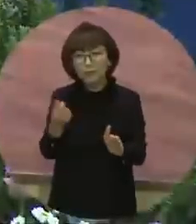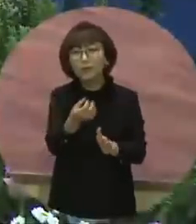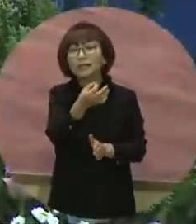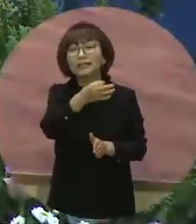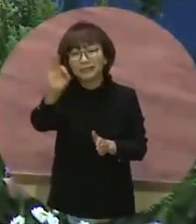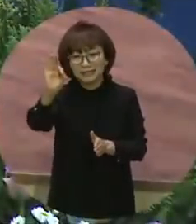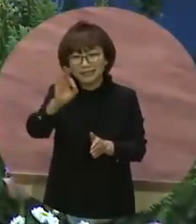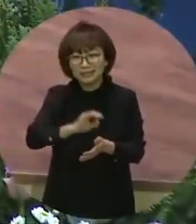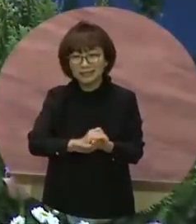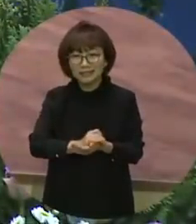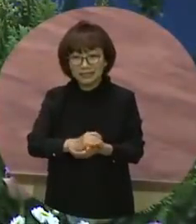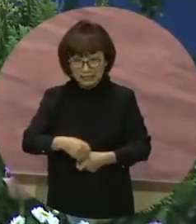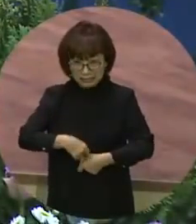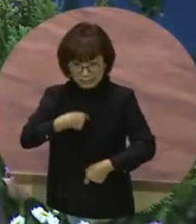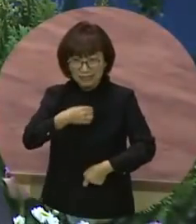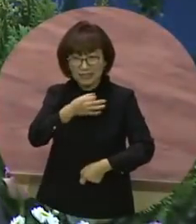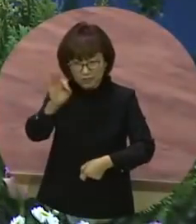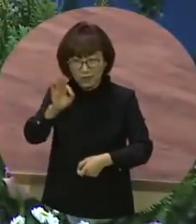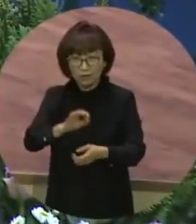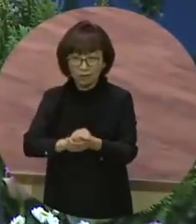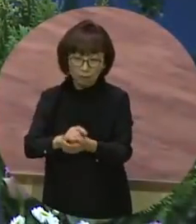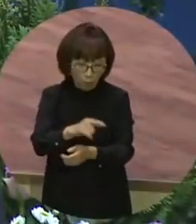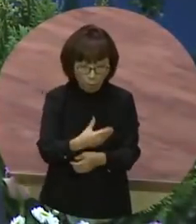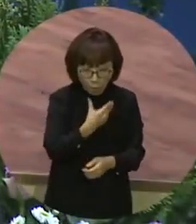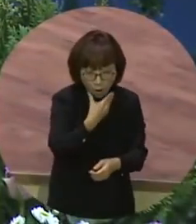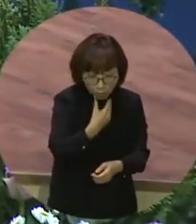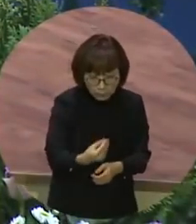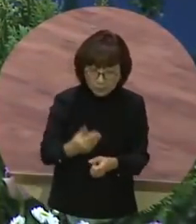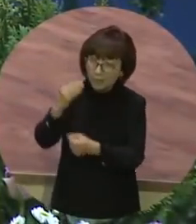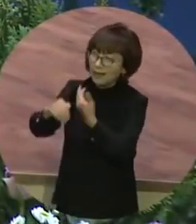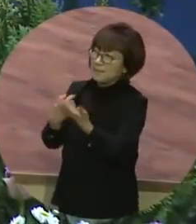하나님을 믿음에